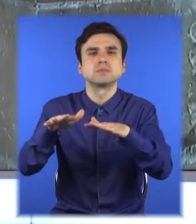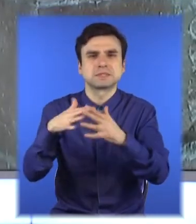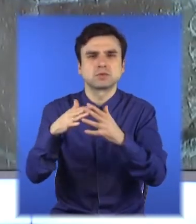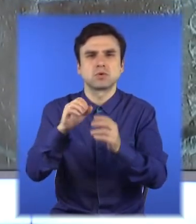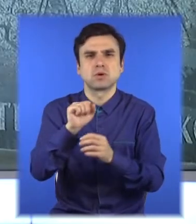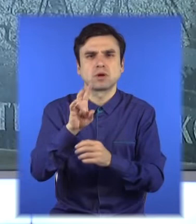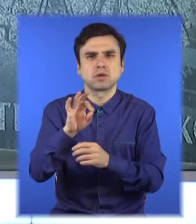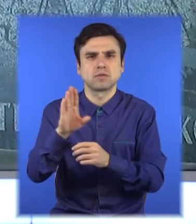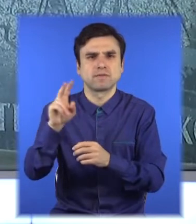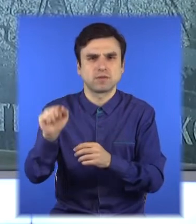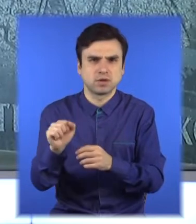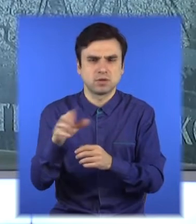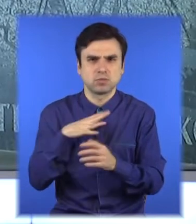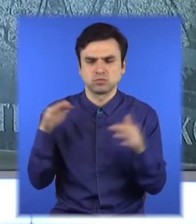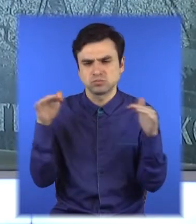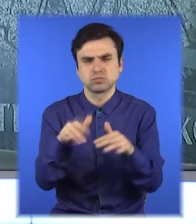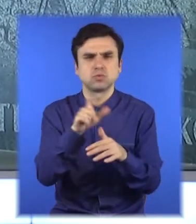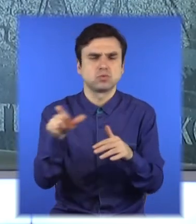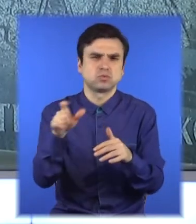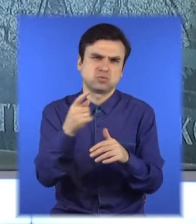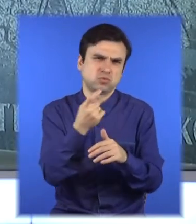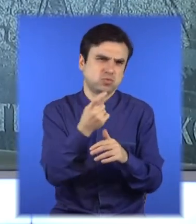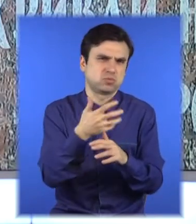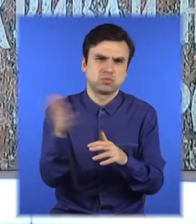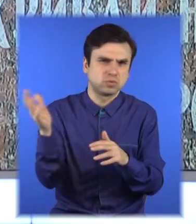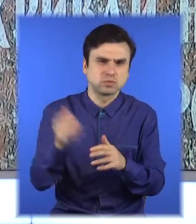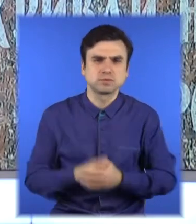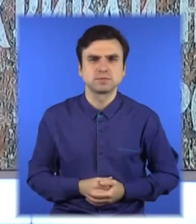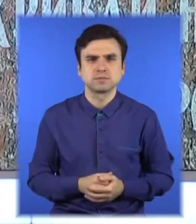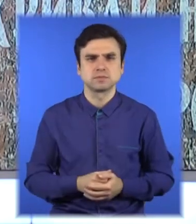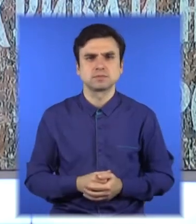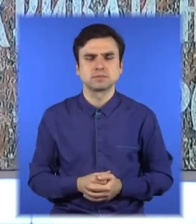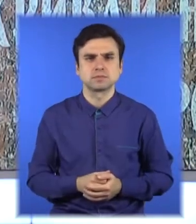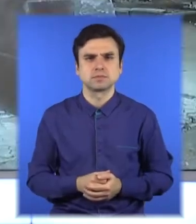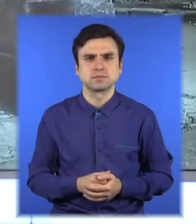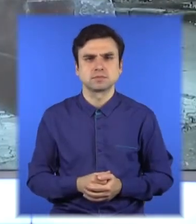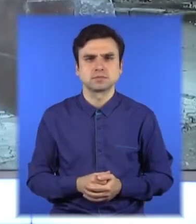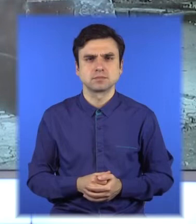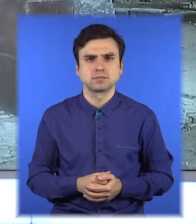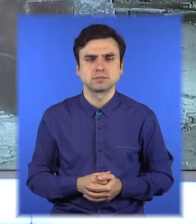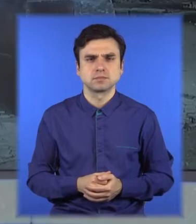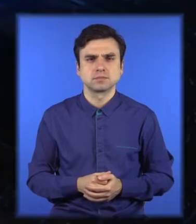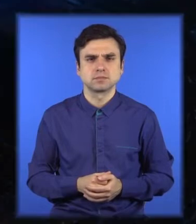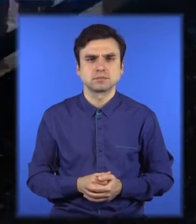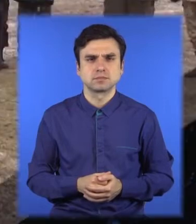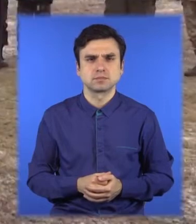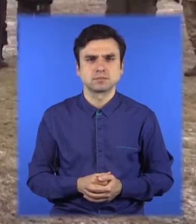сотні небайдужих. На вшануванні командира степової дивізії УНР побувала і наша знімальна група.